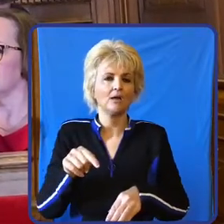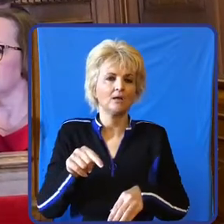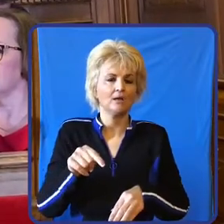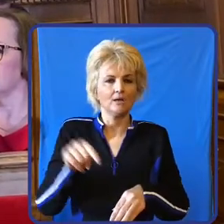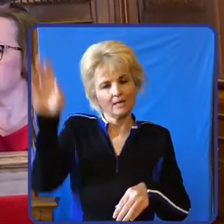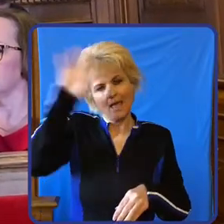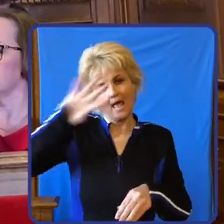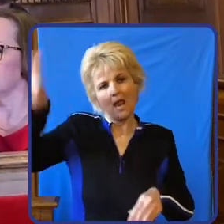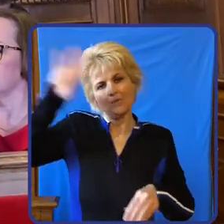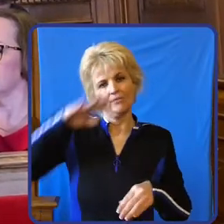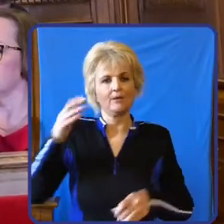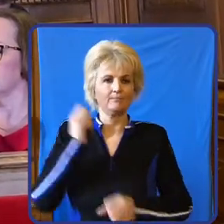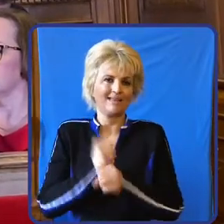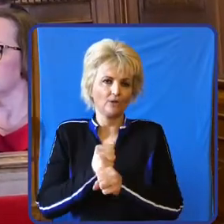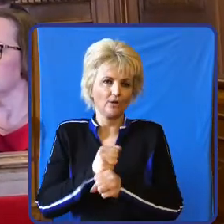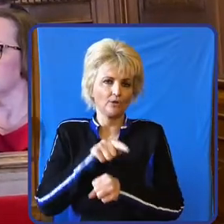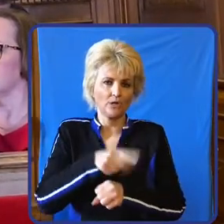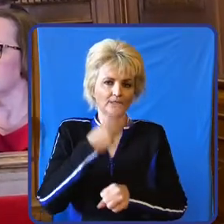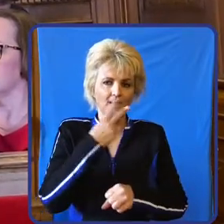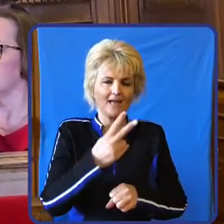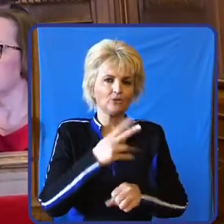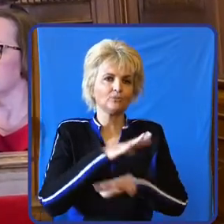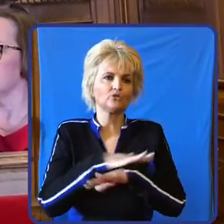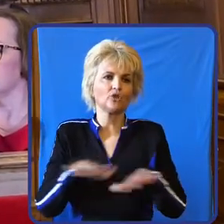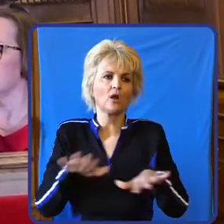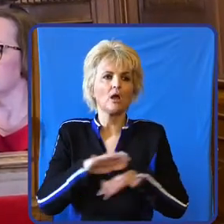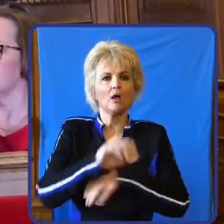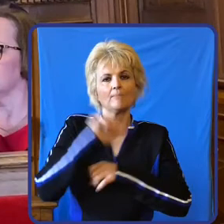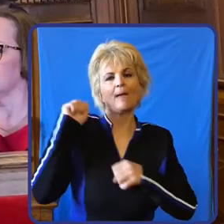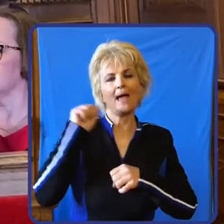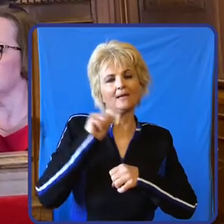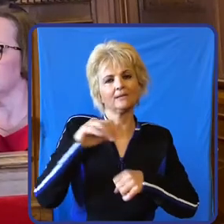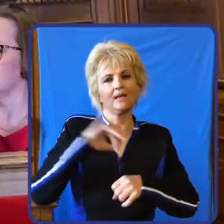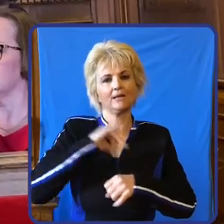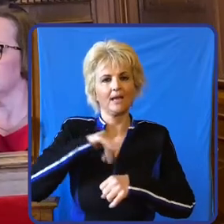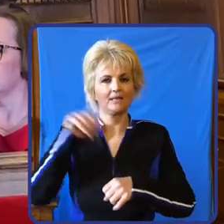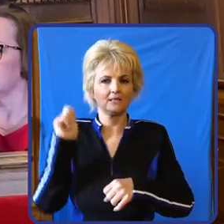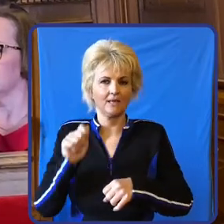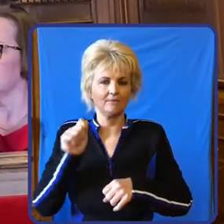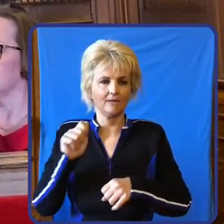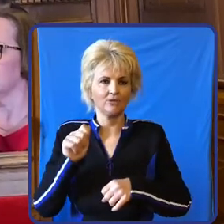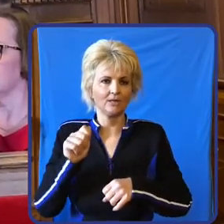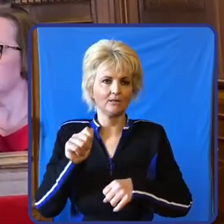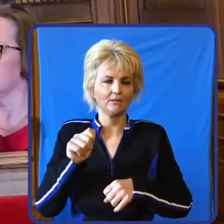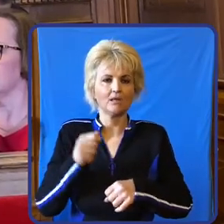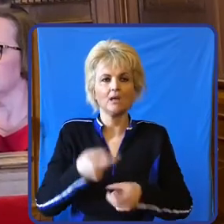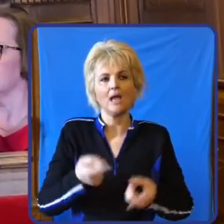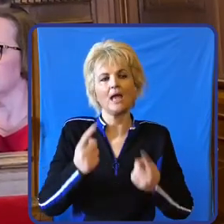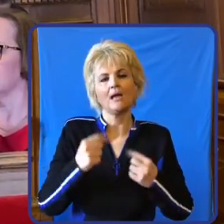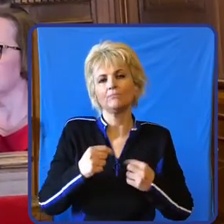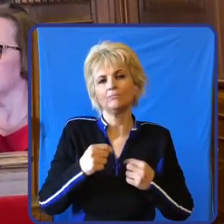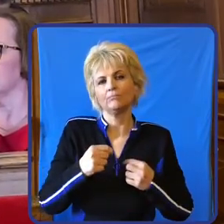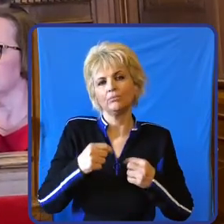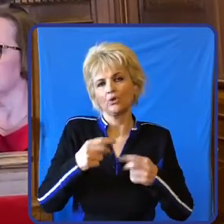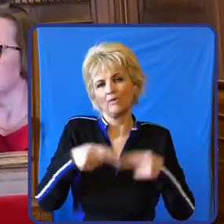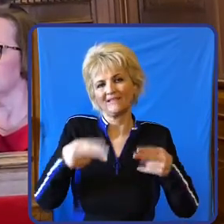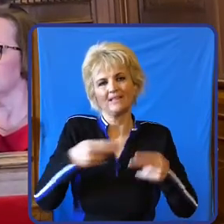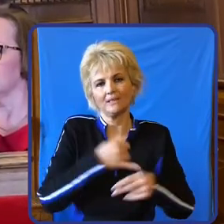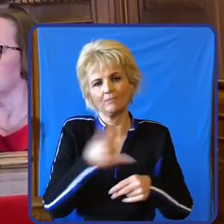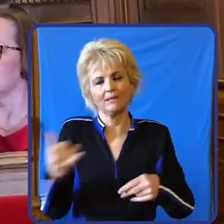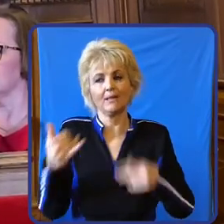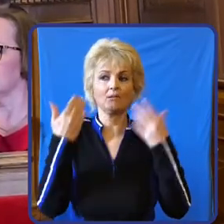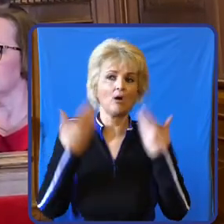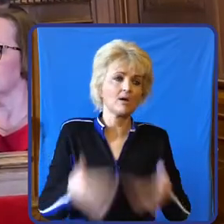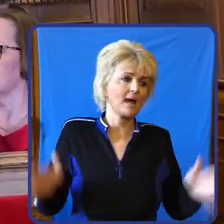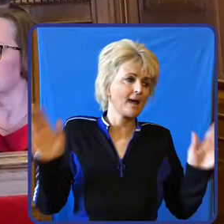direktívát betartanák. Azt látom csak, hogy a párt érdeket képviselnek, ebből szűrnek le mindent, és